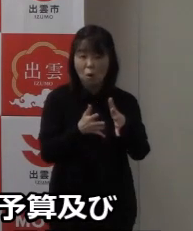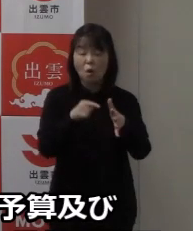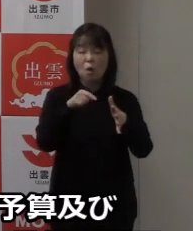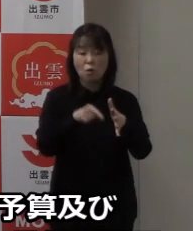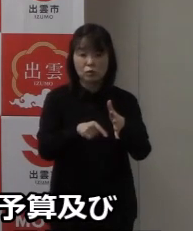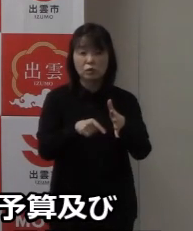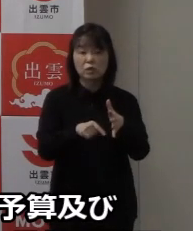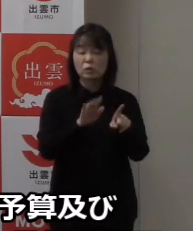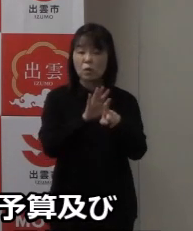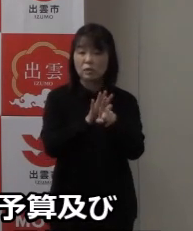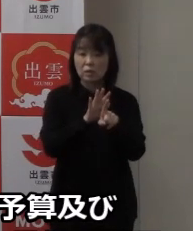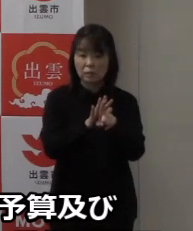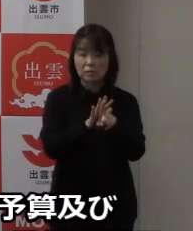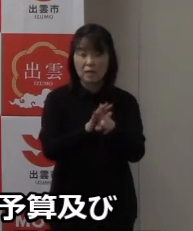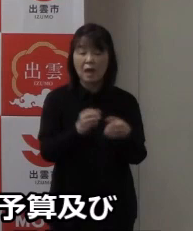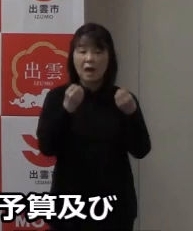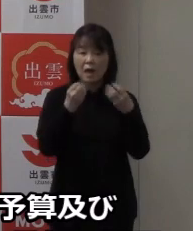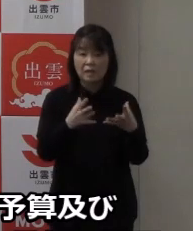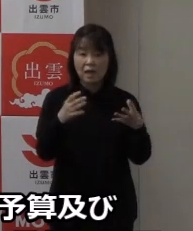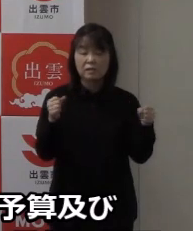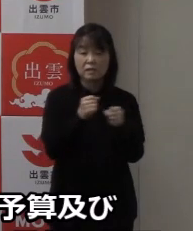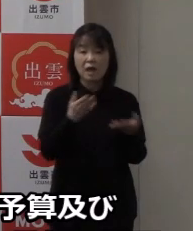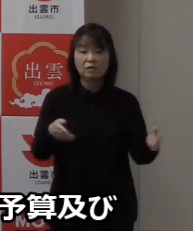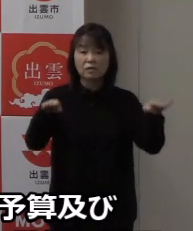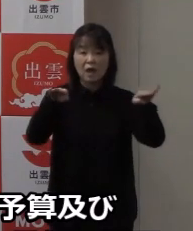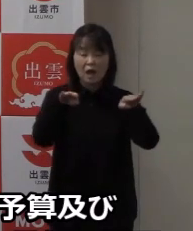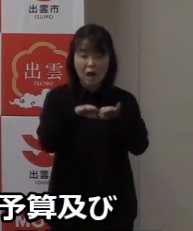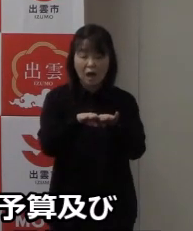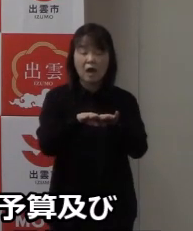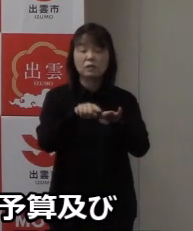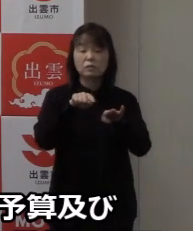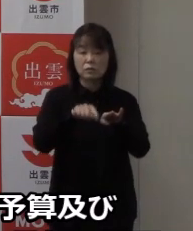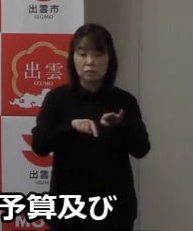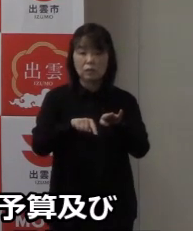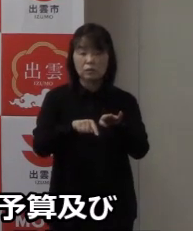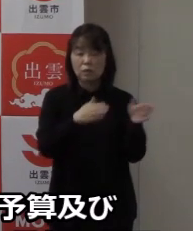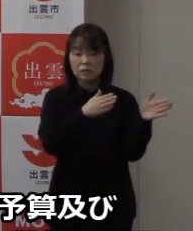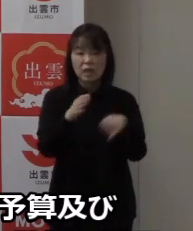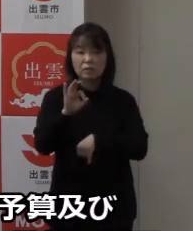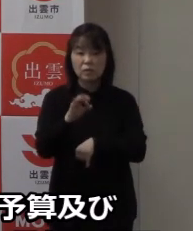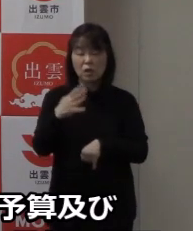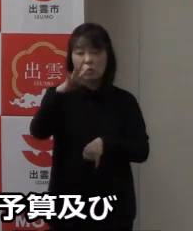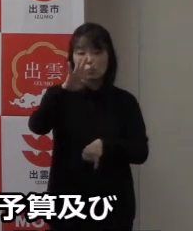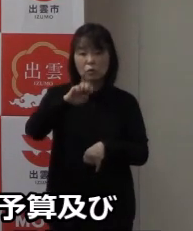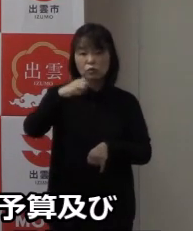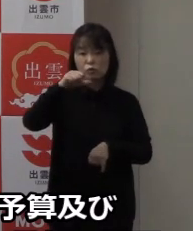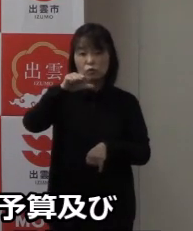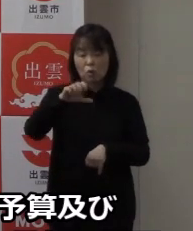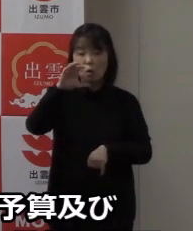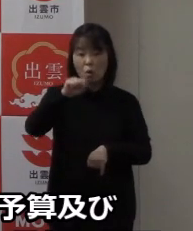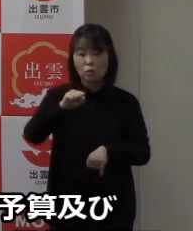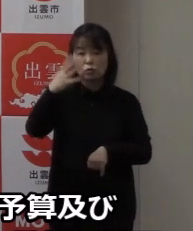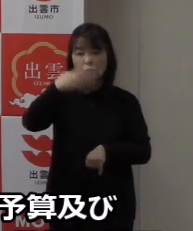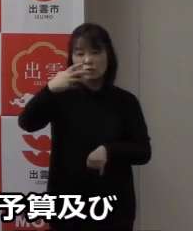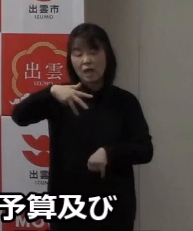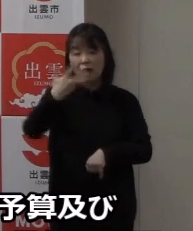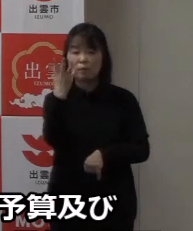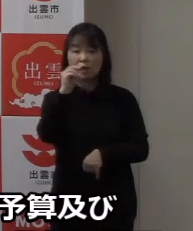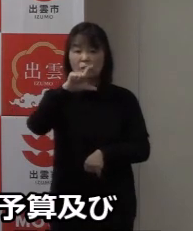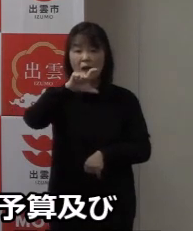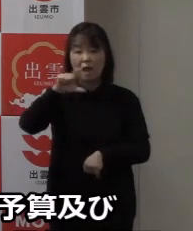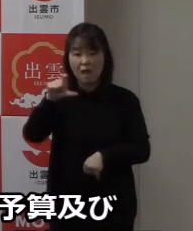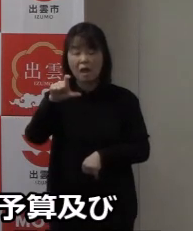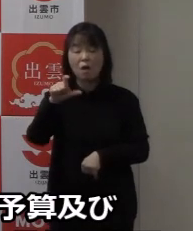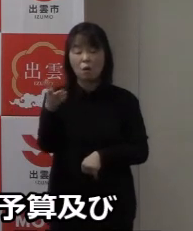進めてまいりたいと思いますが、新体育館の整備事業ということで、ここで45億4800万円計上を、しておりま